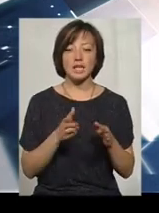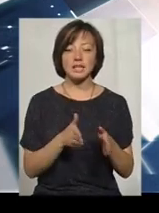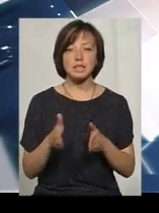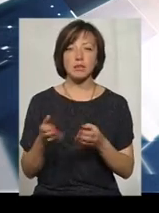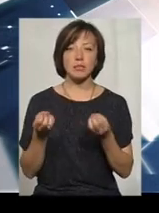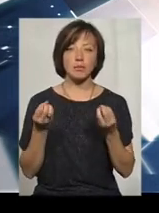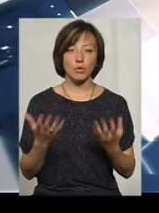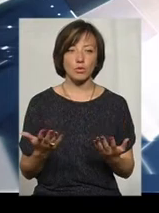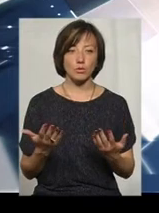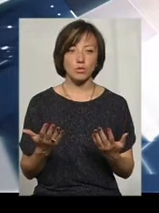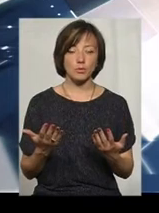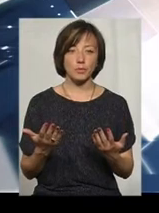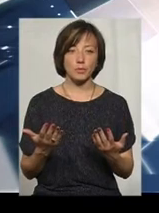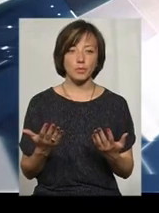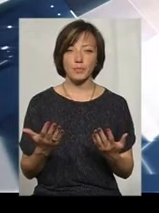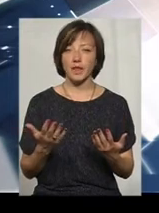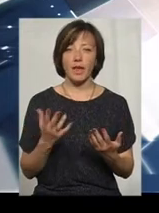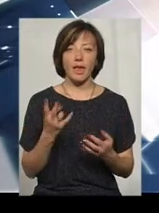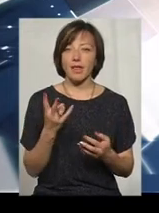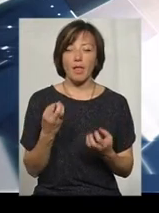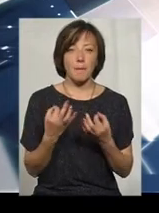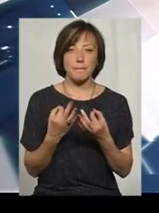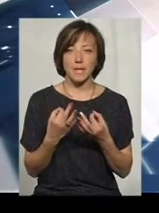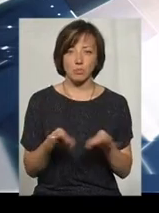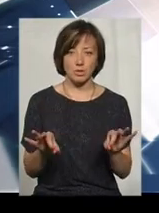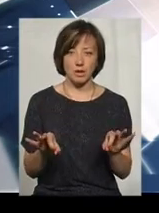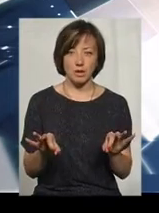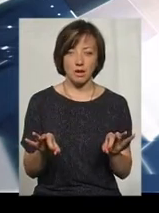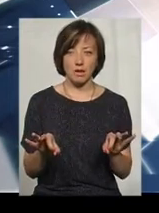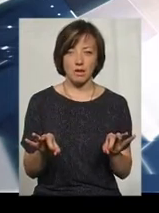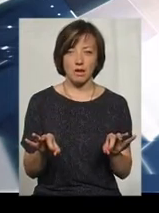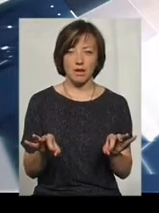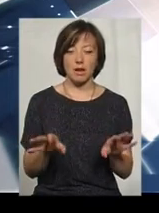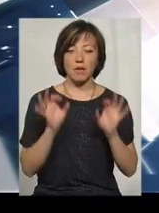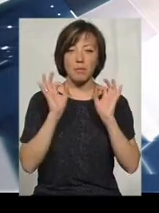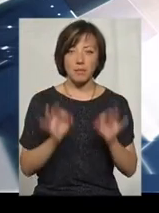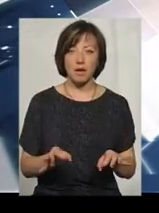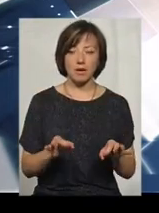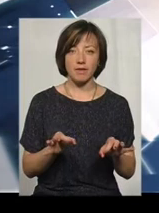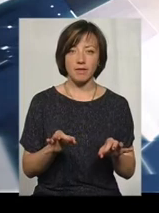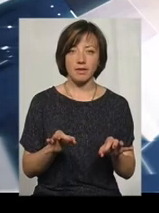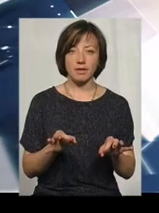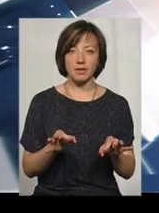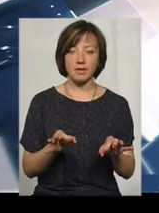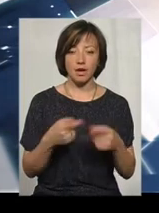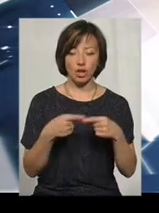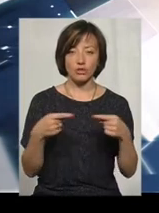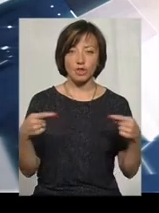просто не підпускає якихось раціональних зерен, тому що